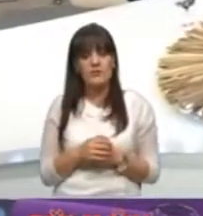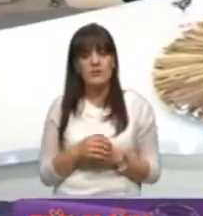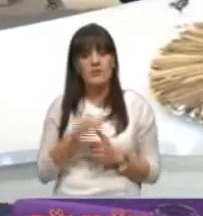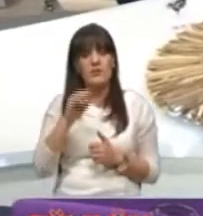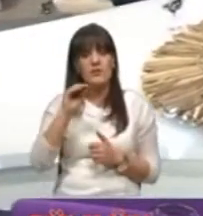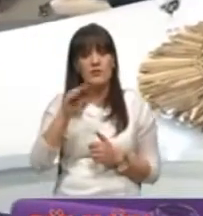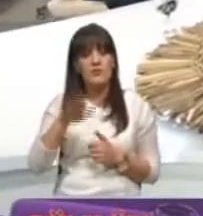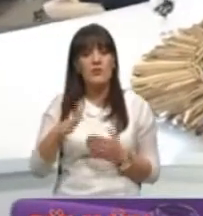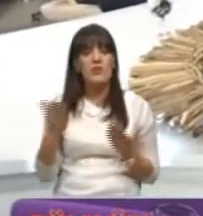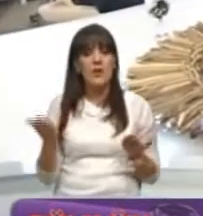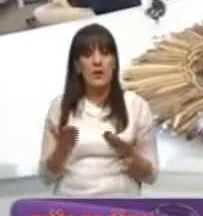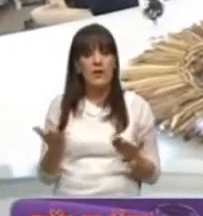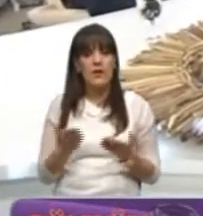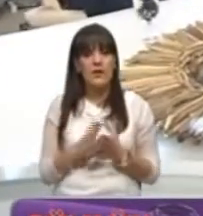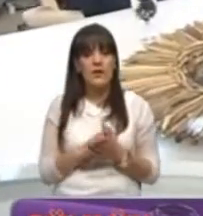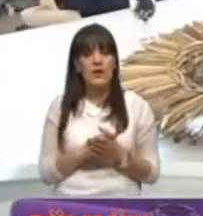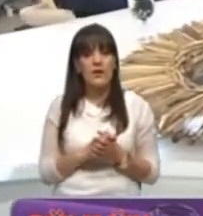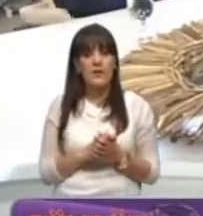Çocuk haliyle